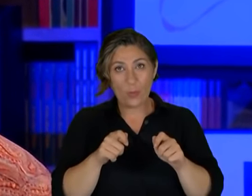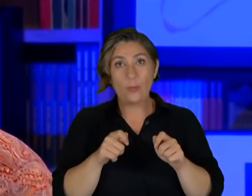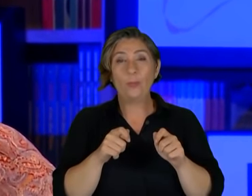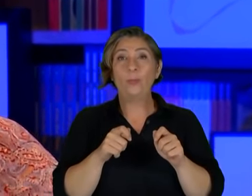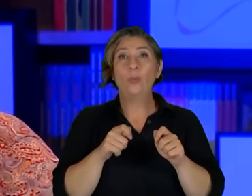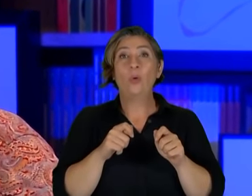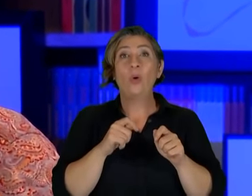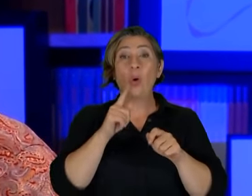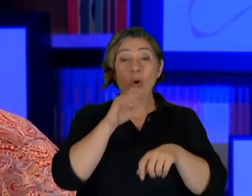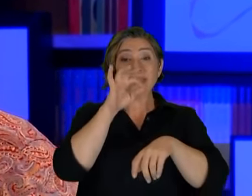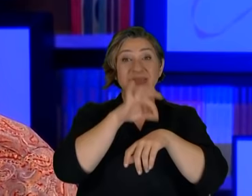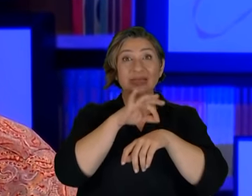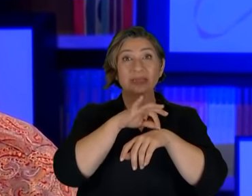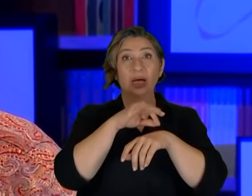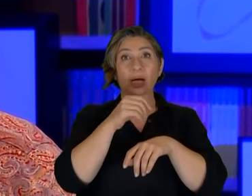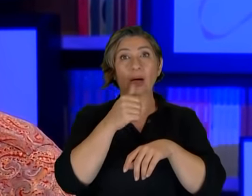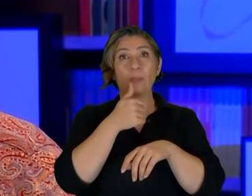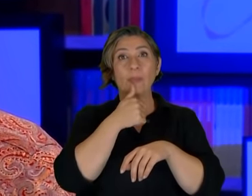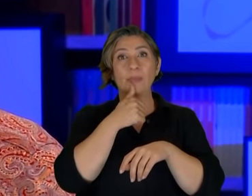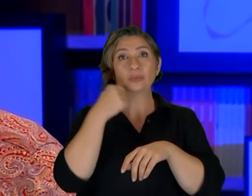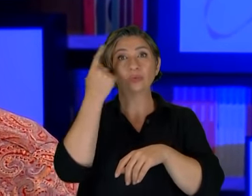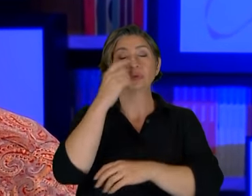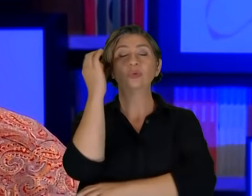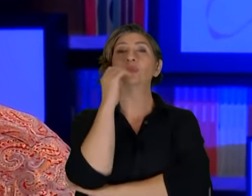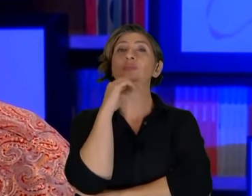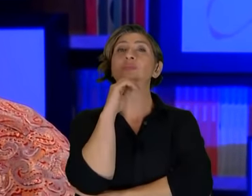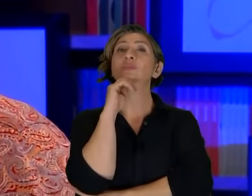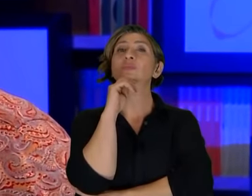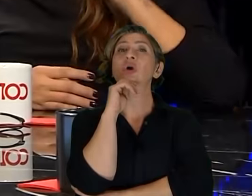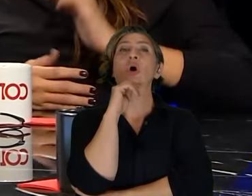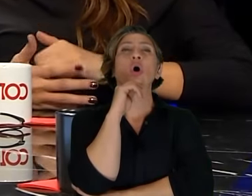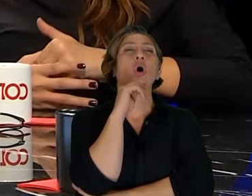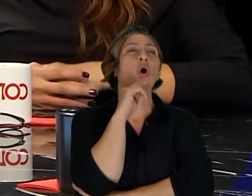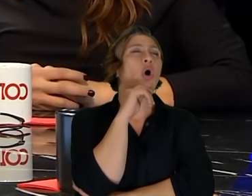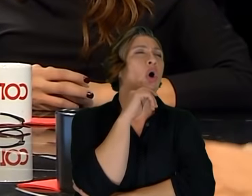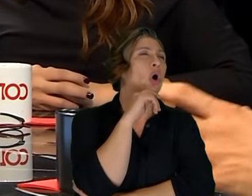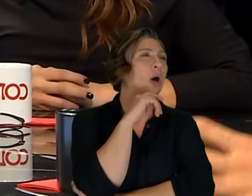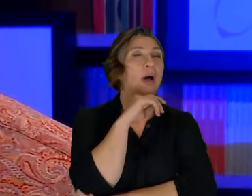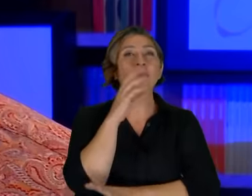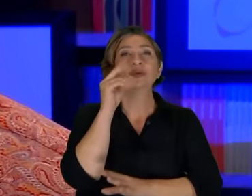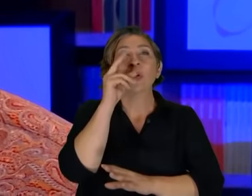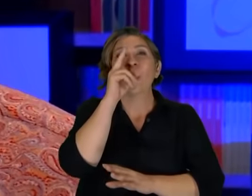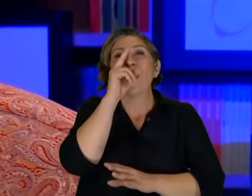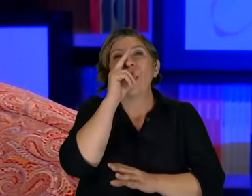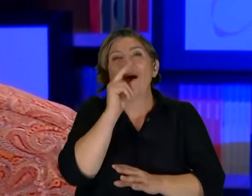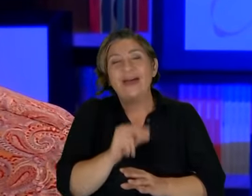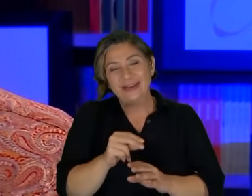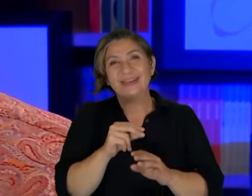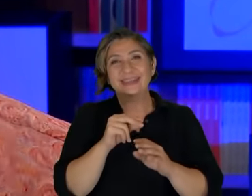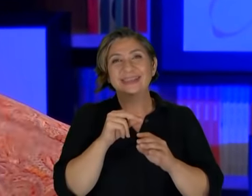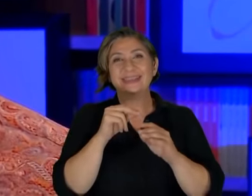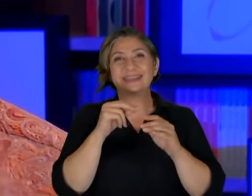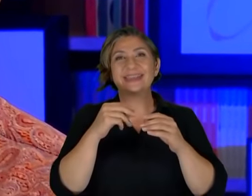Falan diye gidiyorum ve o sırada babamın şöyle bir suratı var. Dinliyor ve şöyle falan oluyor ve çok hoşum falan